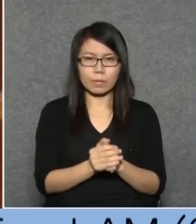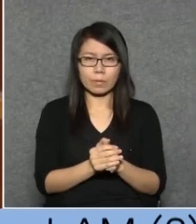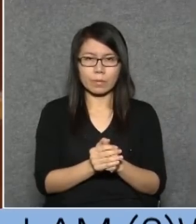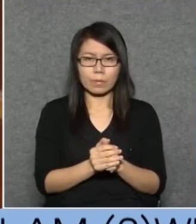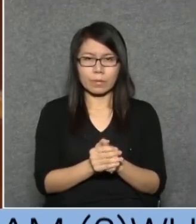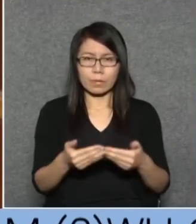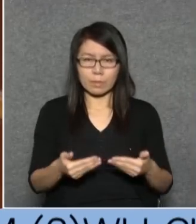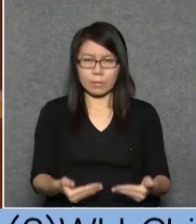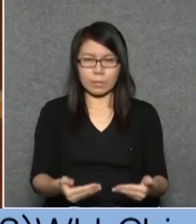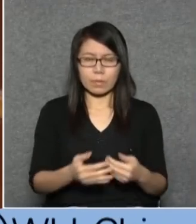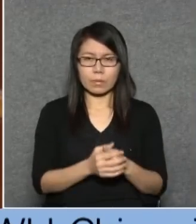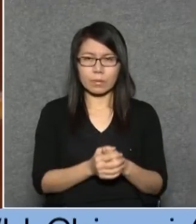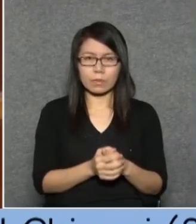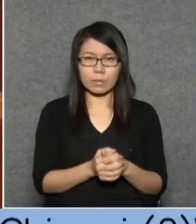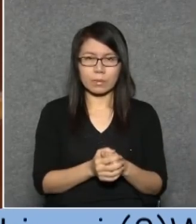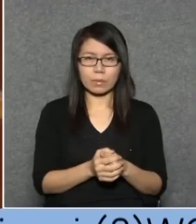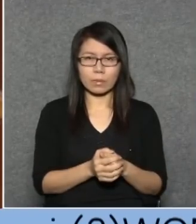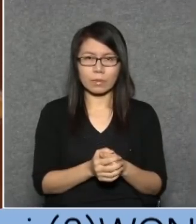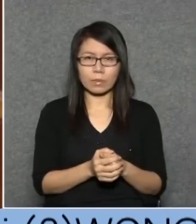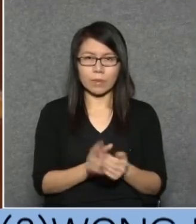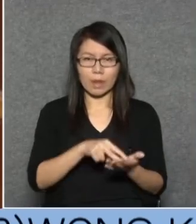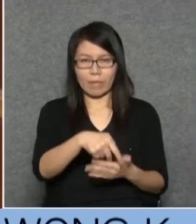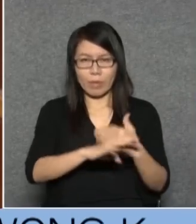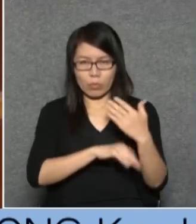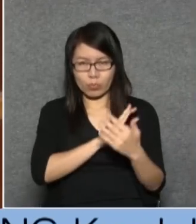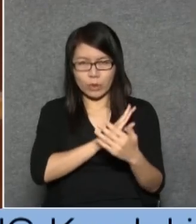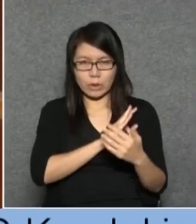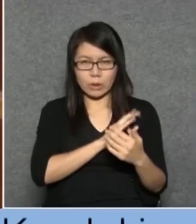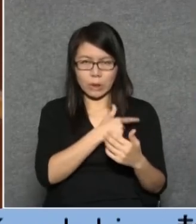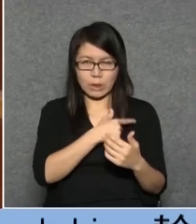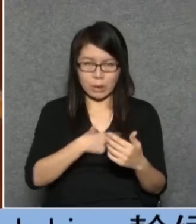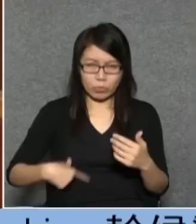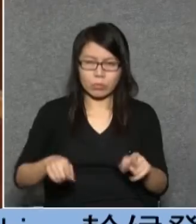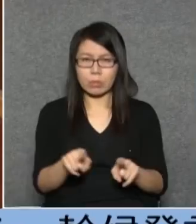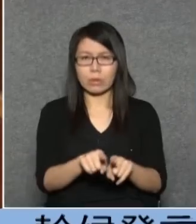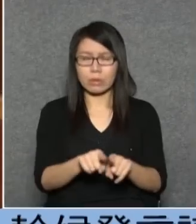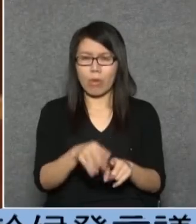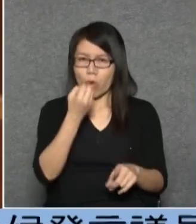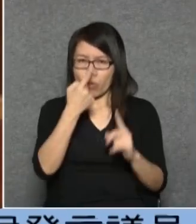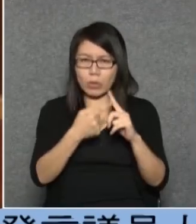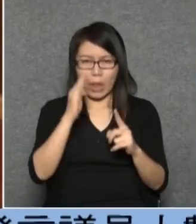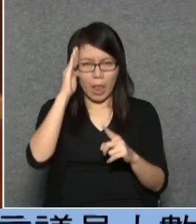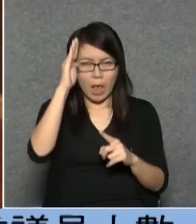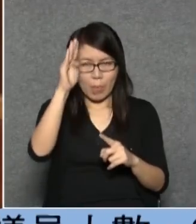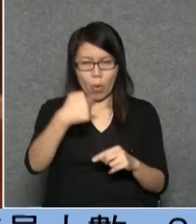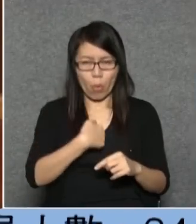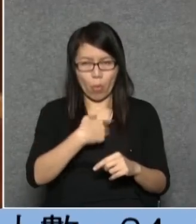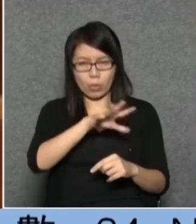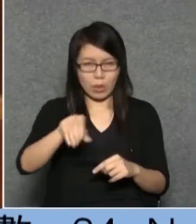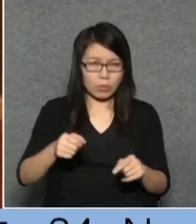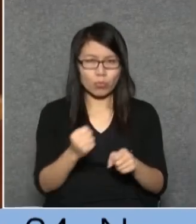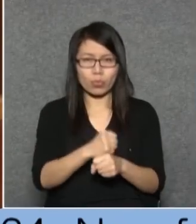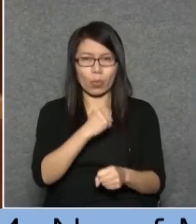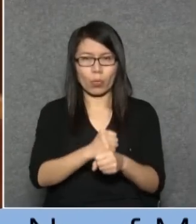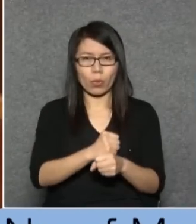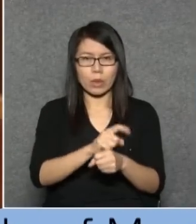今日同立法会议员喺埋一齐，我相信香港市民期望我哋做嘅。就是大家